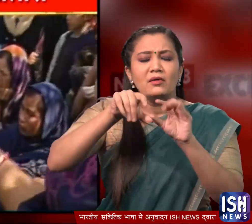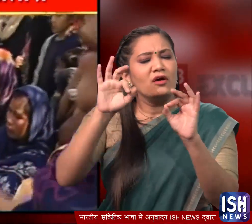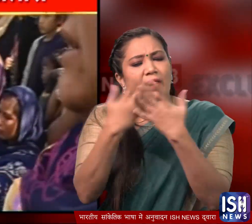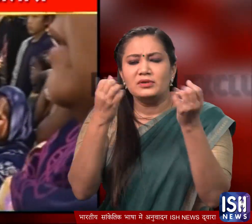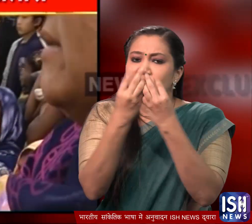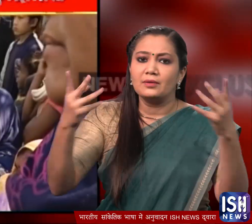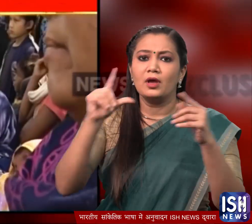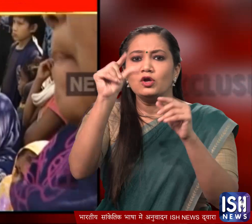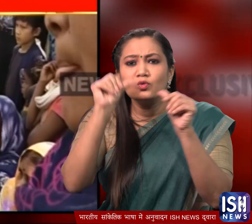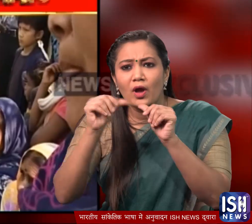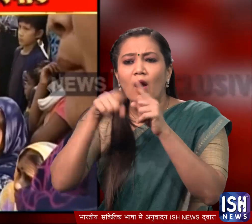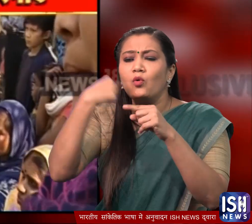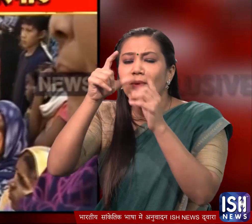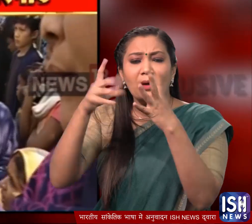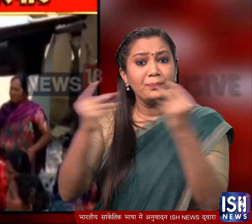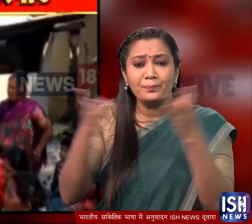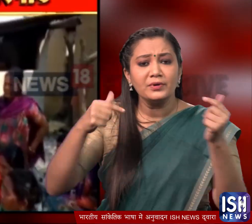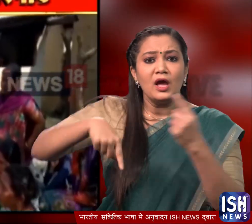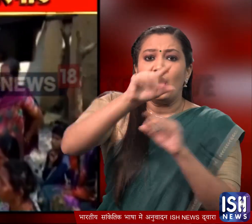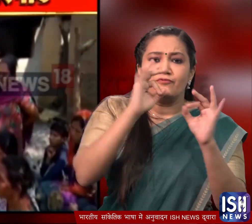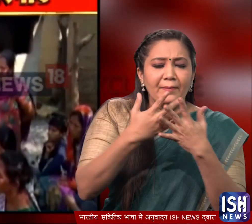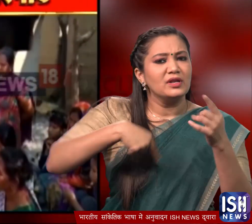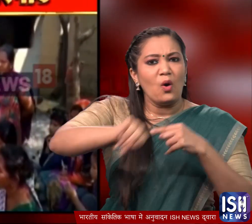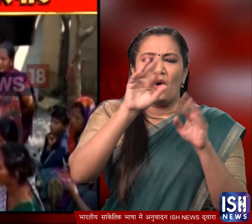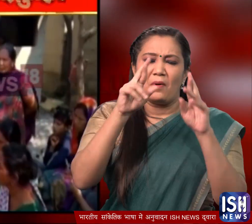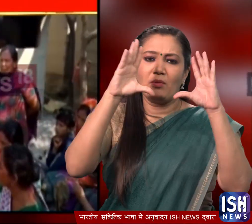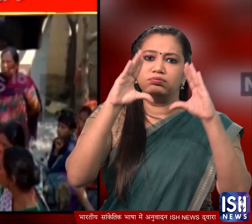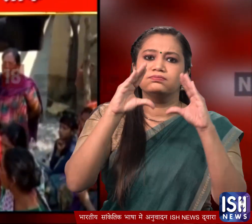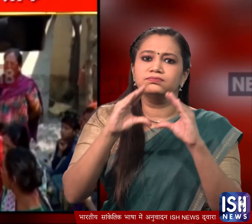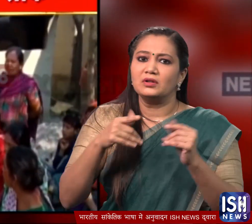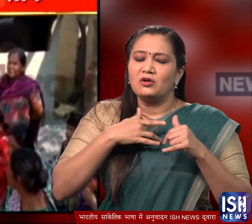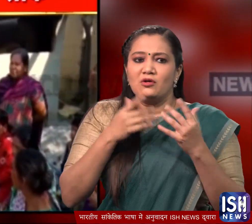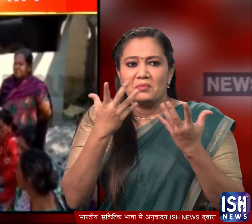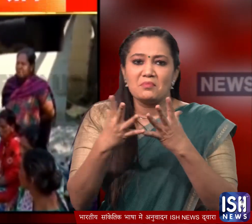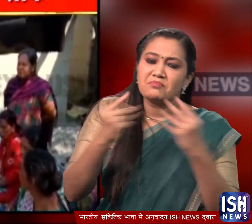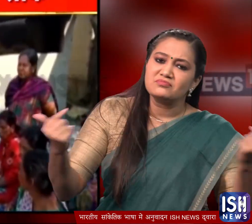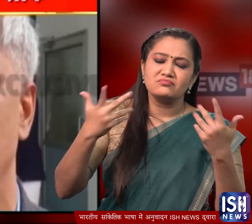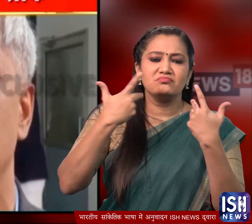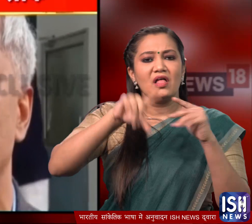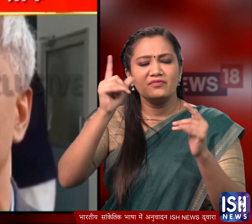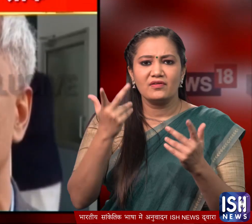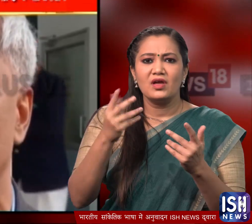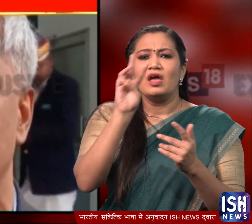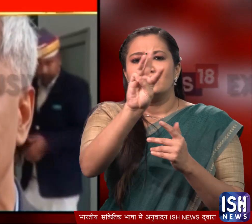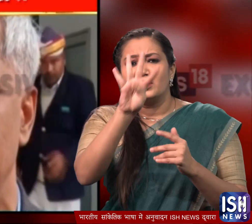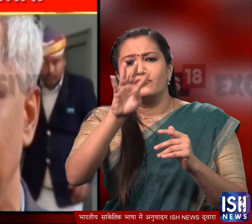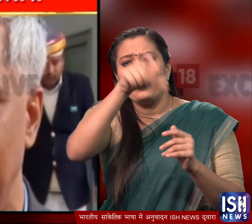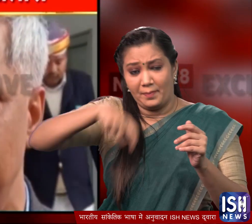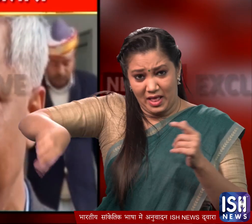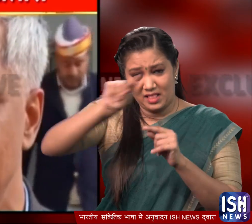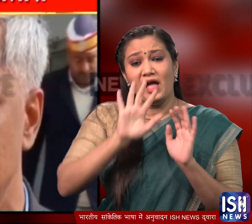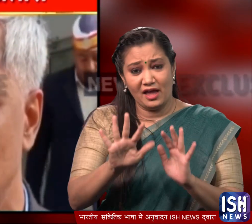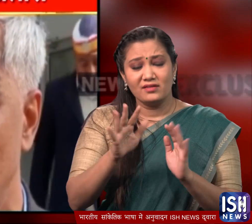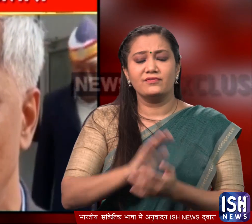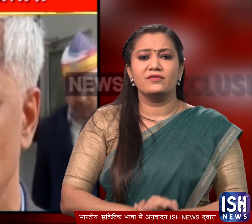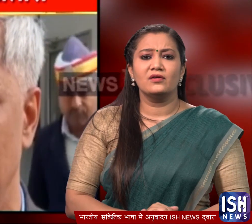वक्त बीतने के साथ ही उत्तराखंड त्रासदी में लापता हुए लोगों के घर वालों की उम्मीदें भी कमजोर पड़ती जा रही हैं। अभी तक 34 लोग ऐसे संज्ञान